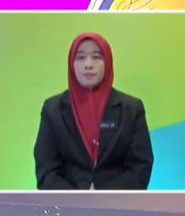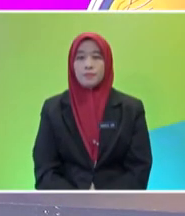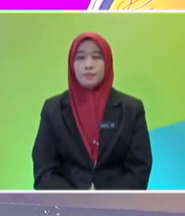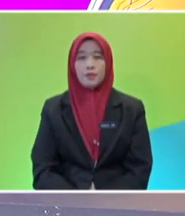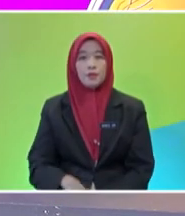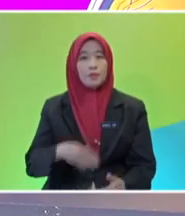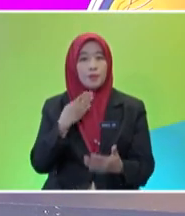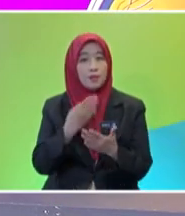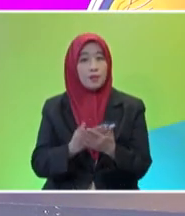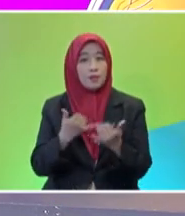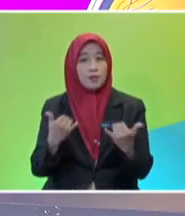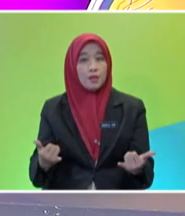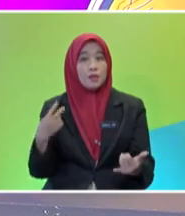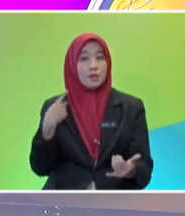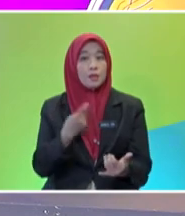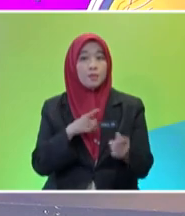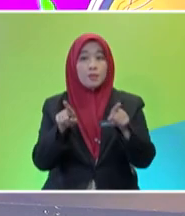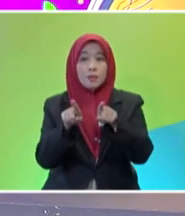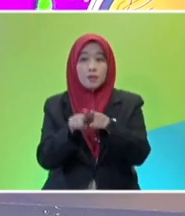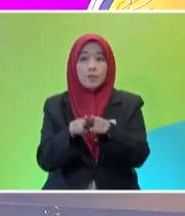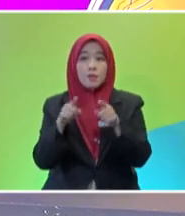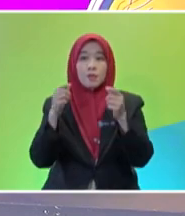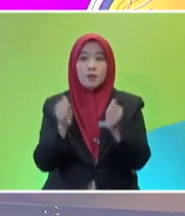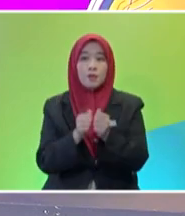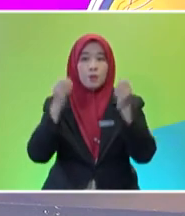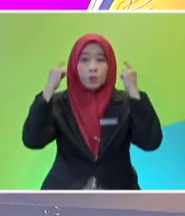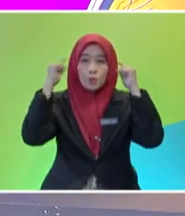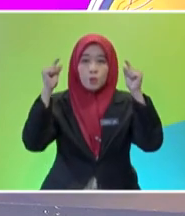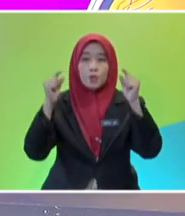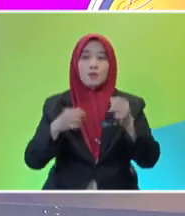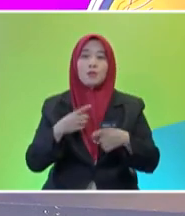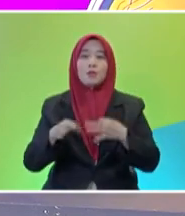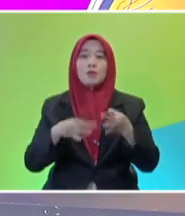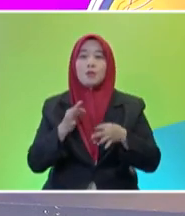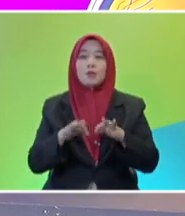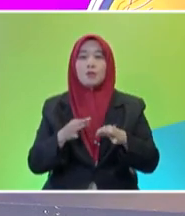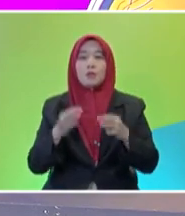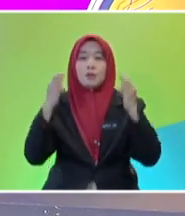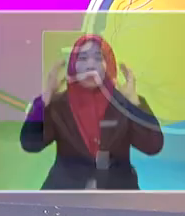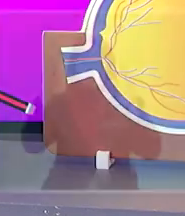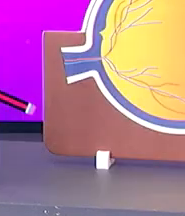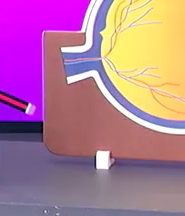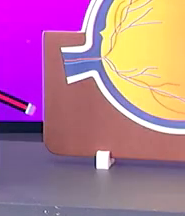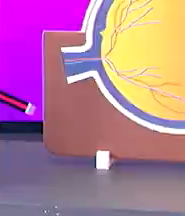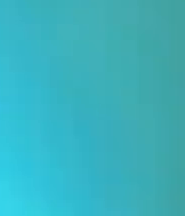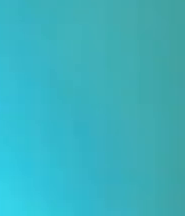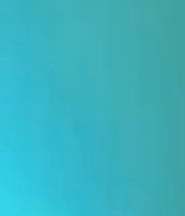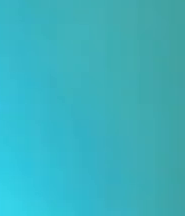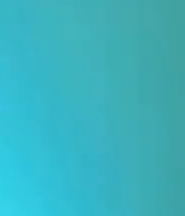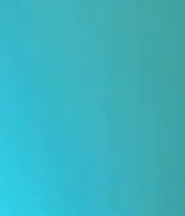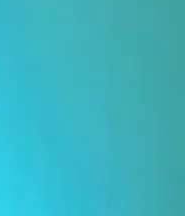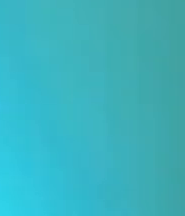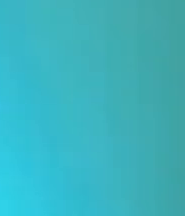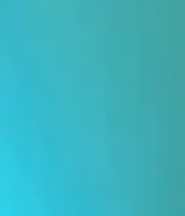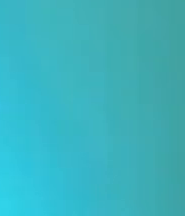Baiklah, sekarang ini kita ditemani oleh seorang guru, iaitu jurubahasa isyarat kita, Cikgu Zaharatul Azma binti Muhammad Kamal dari